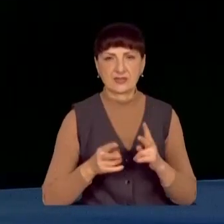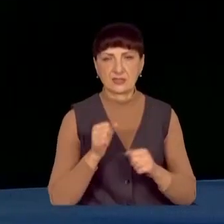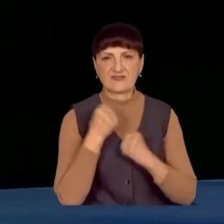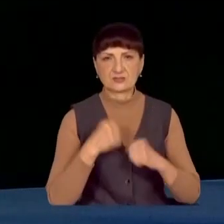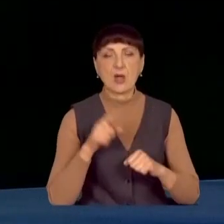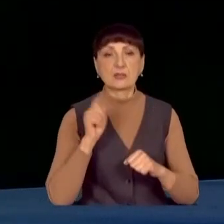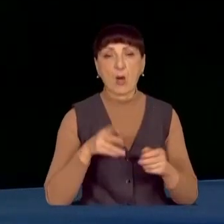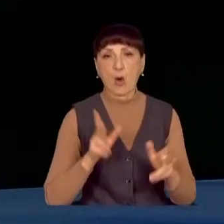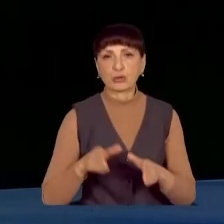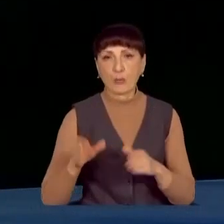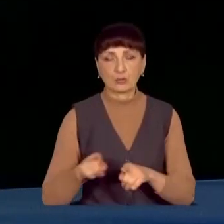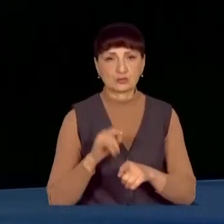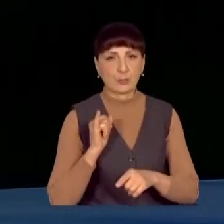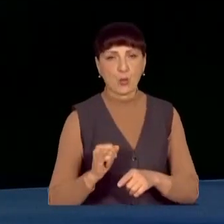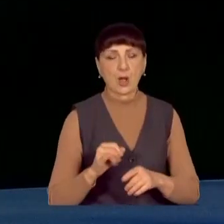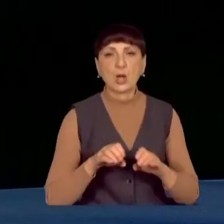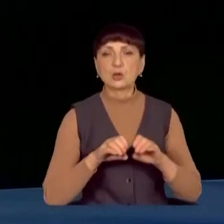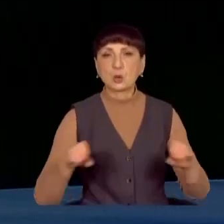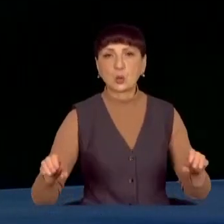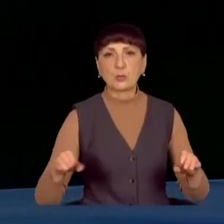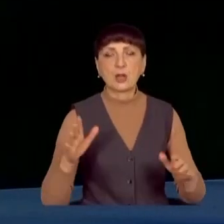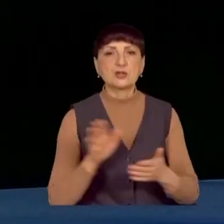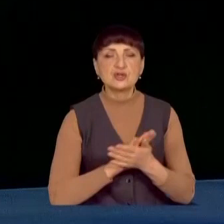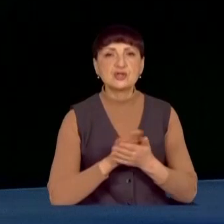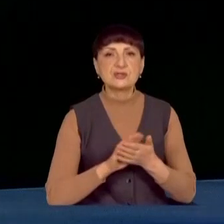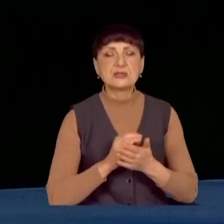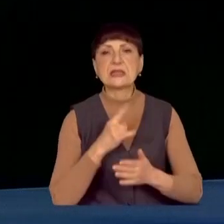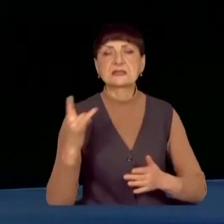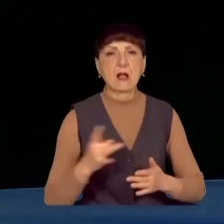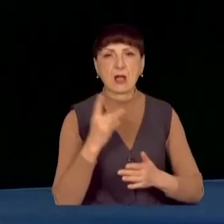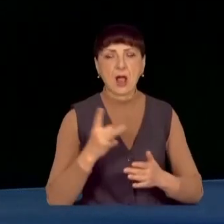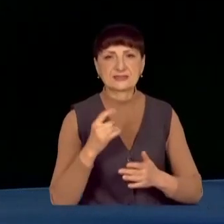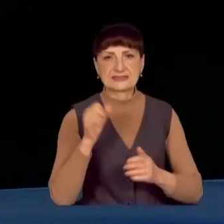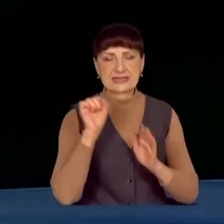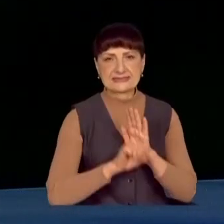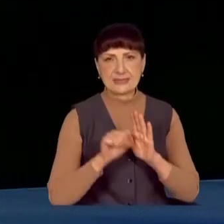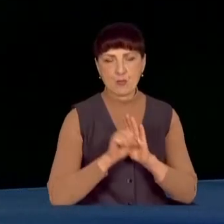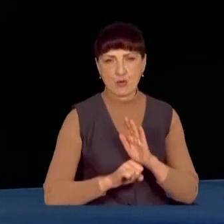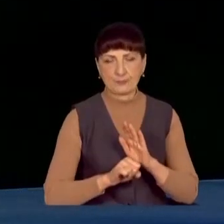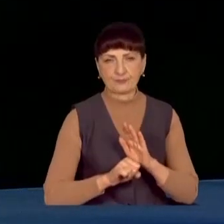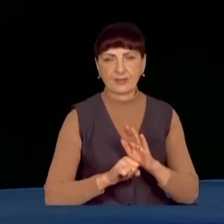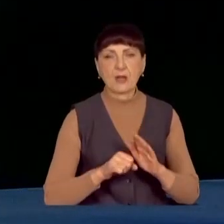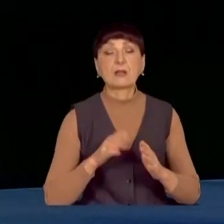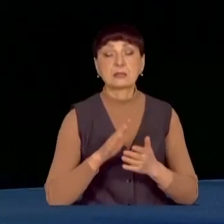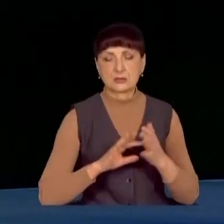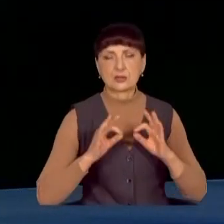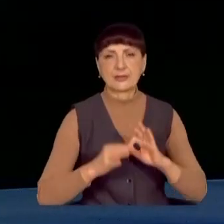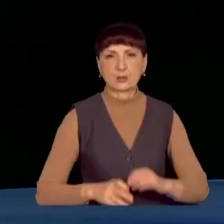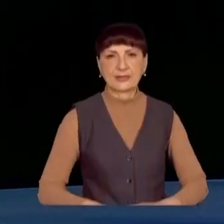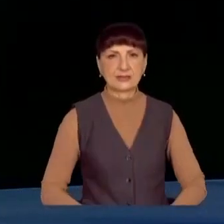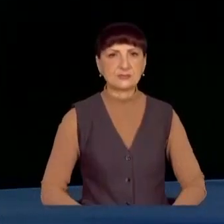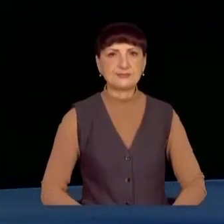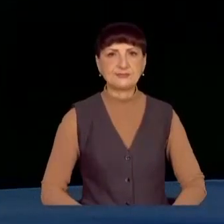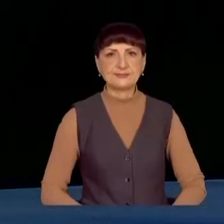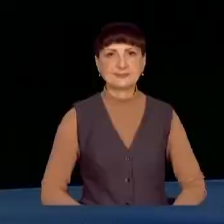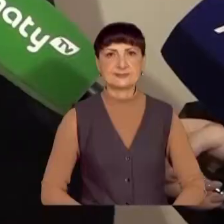об отоплении. К тому же трубы приходится чистить по несколько раз за сезон, жалуются люди. Рустам Ралбаев разбирался в